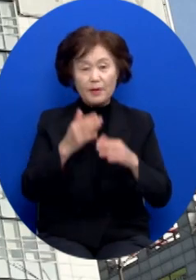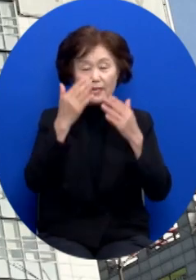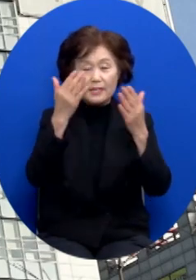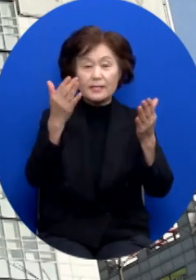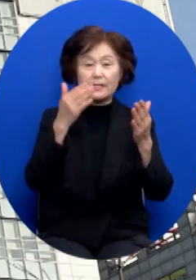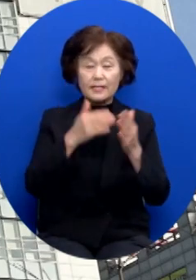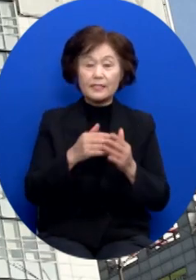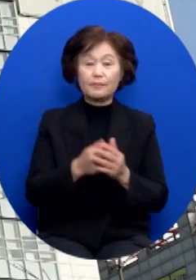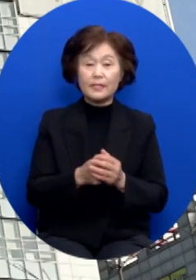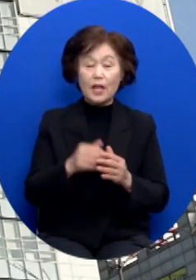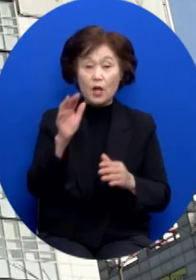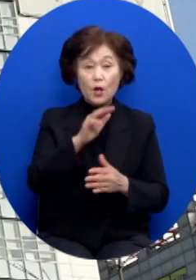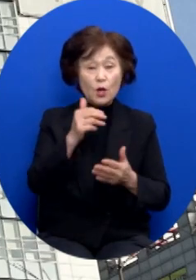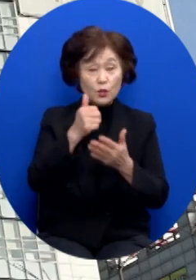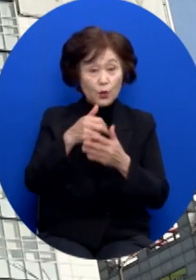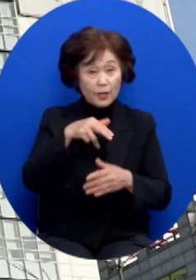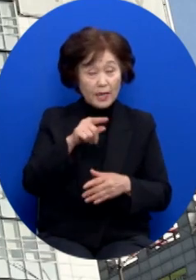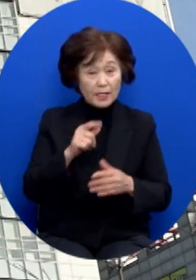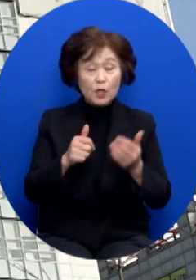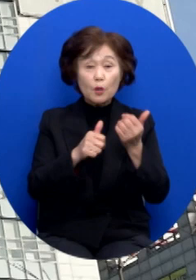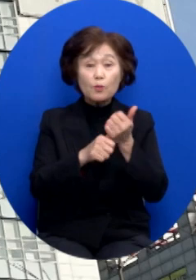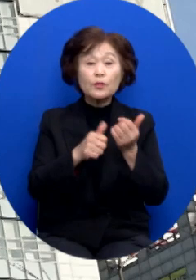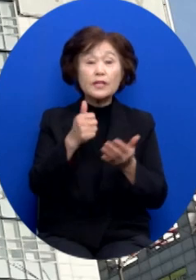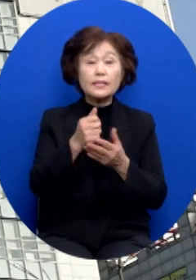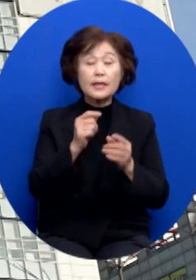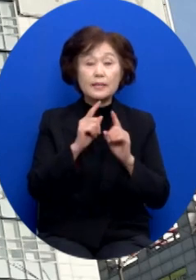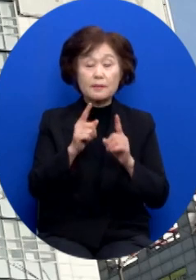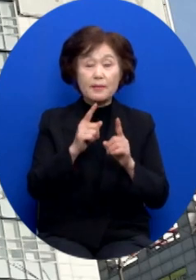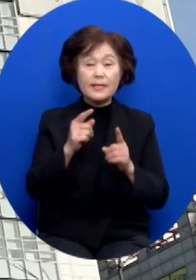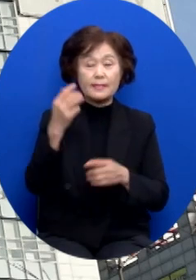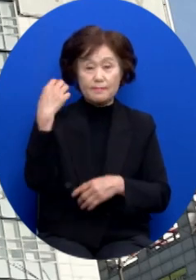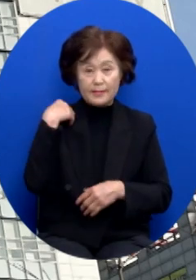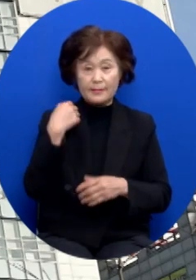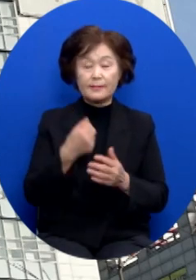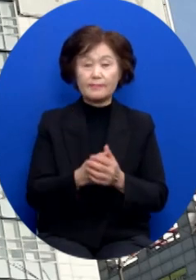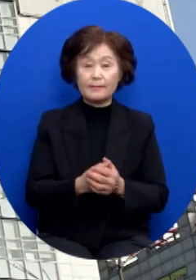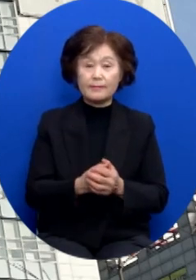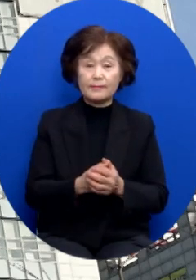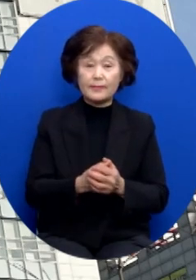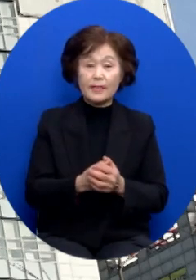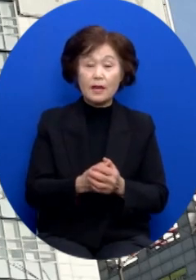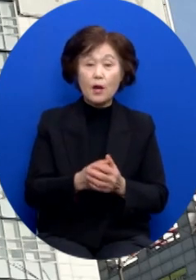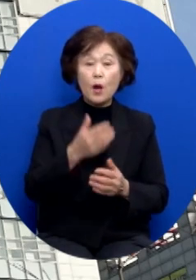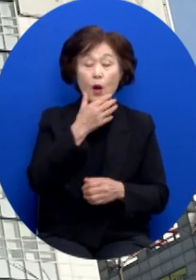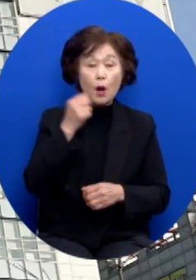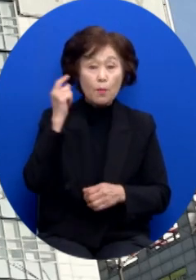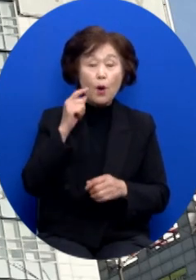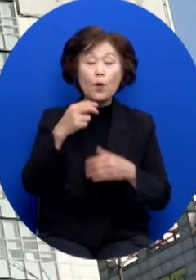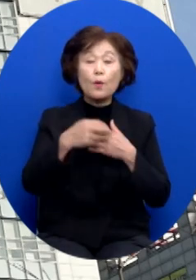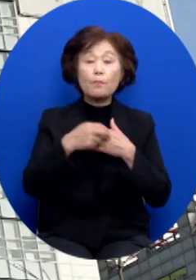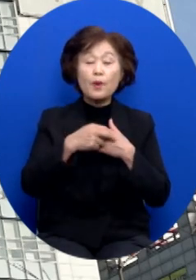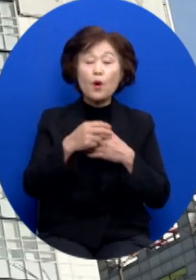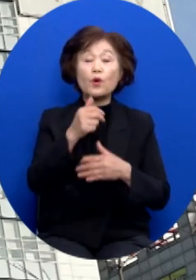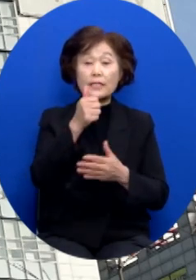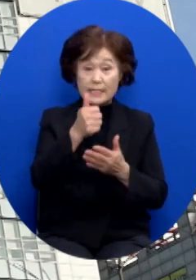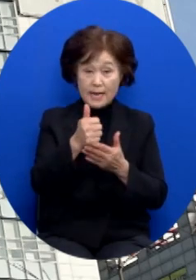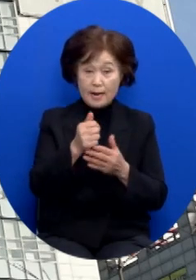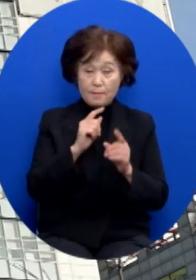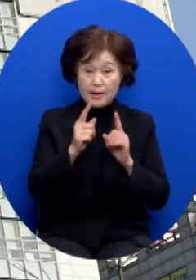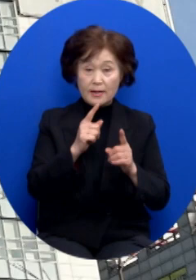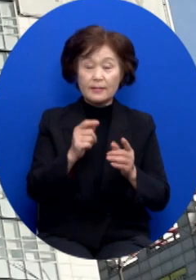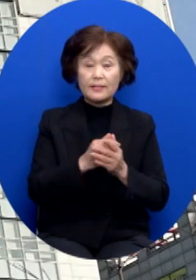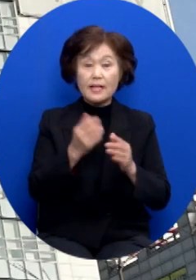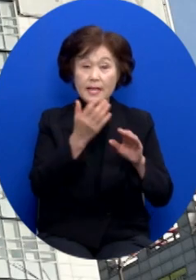장로회 고신총회 정태진 부총회장이 말씀을 전했습니다. 고신대 보금병원 오경승 병원장은